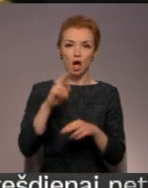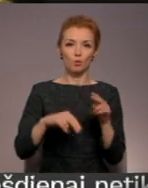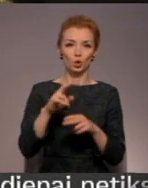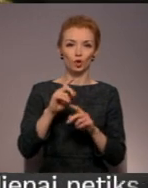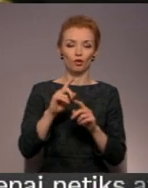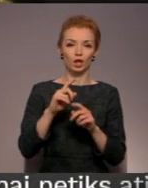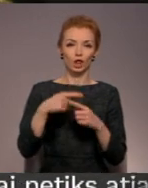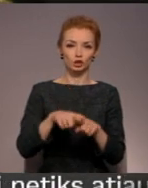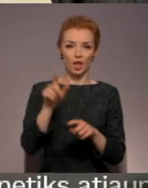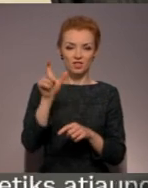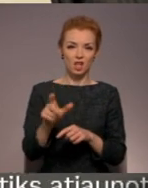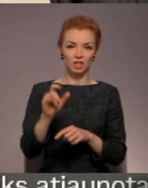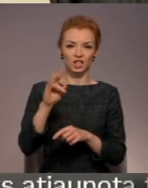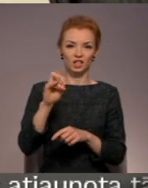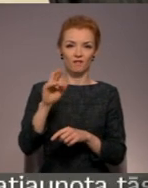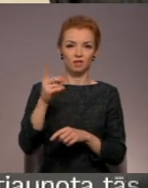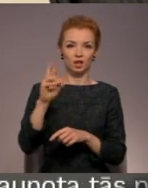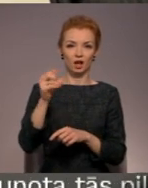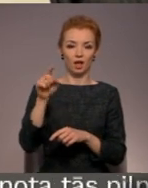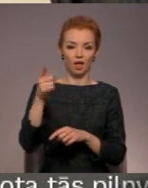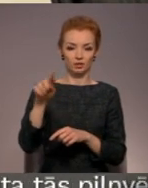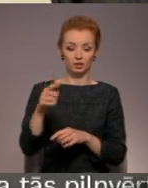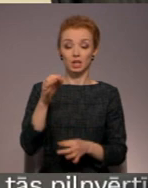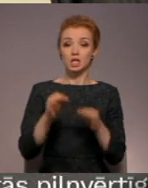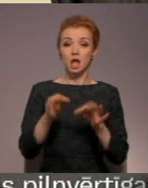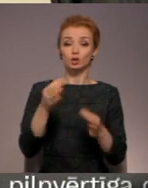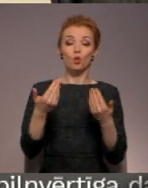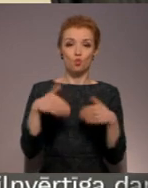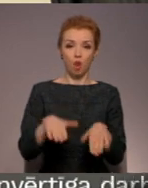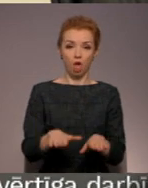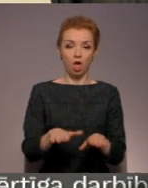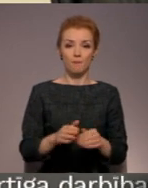būvinženieris Ivars Sergets. Tiesa nolēma